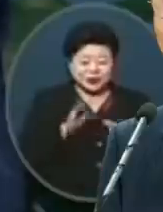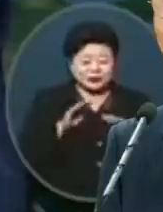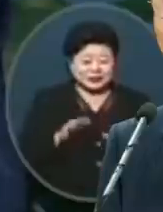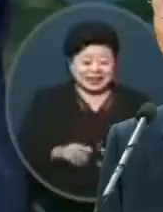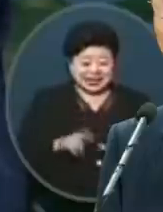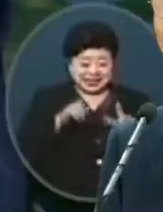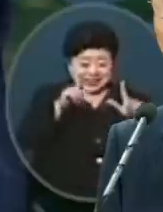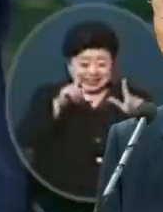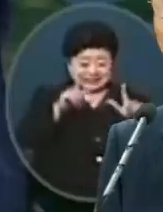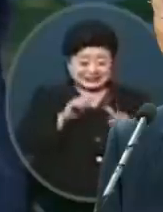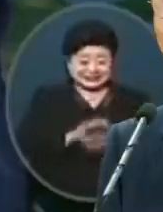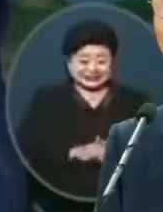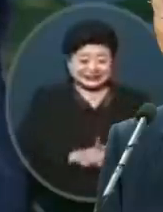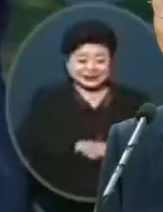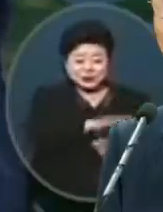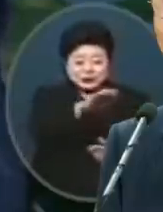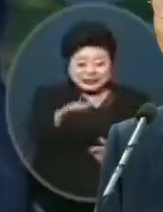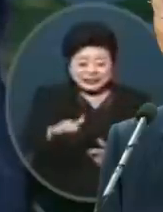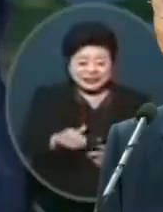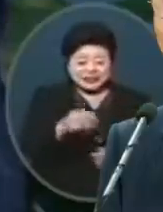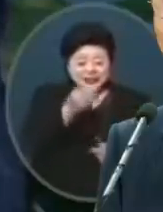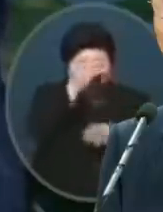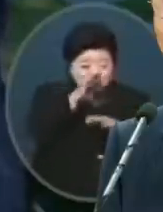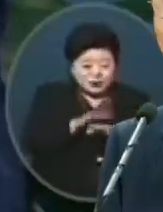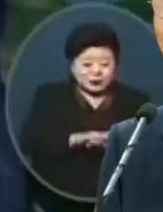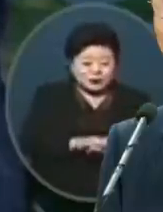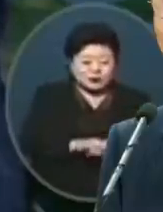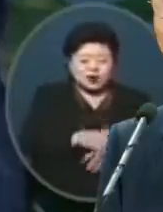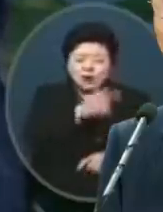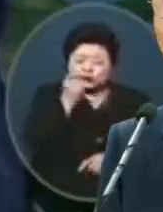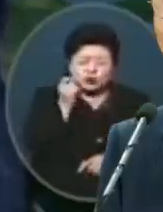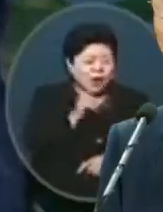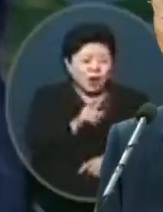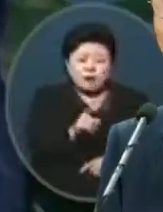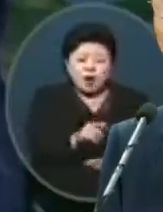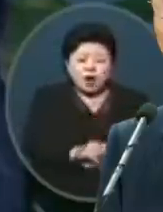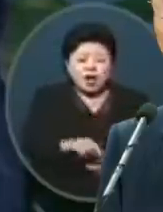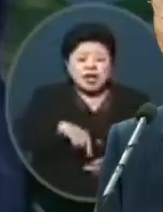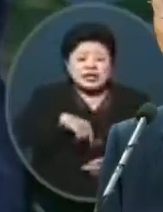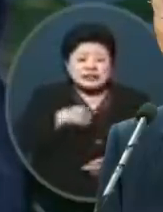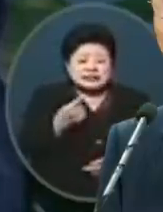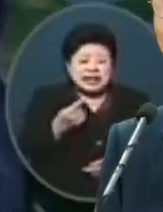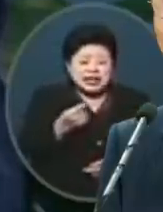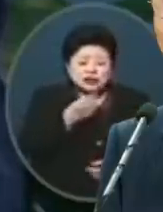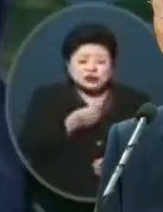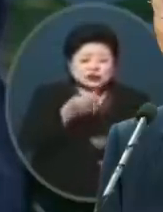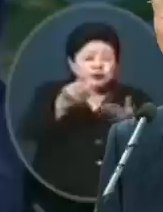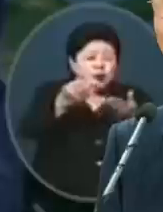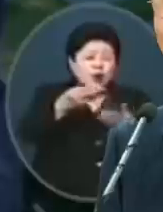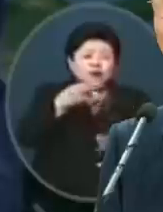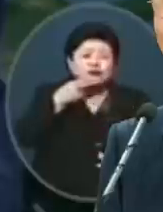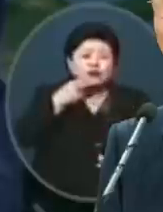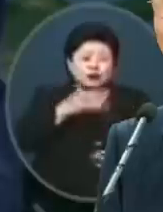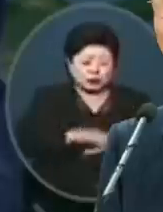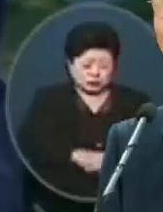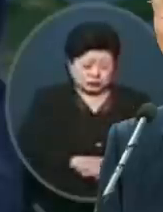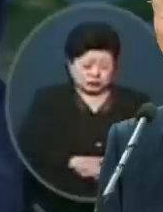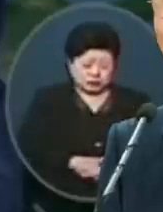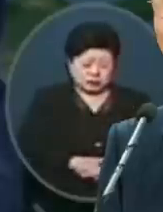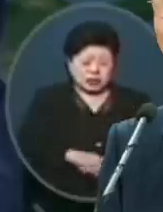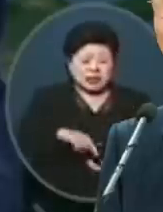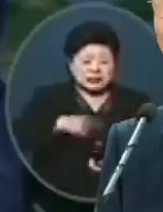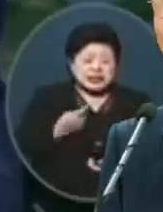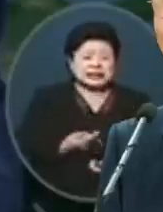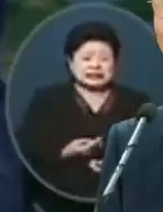오늘날 우리 성도들의 가장 부족한 점이 자기가 자기를 축복해 줘야 되는데 그러지 않고